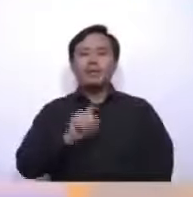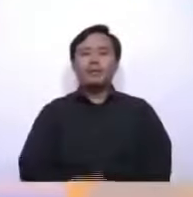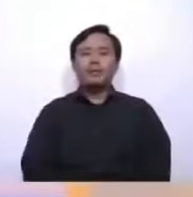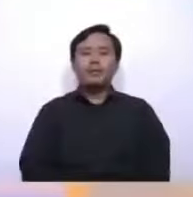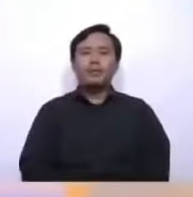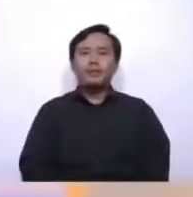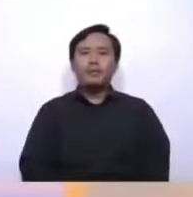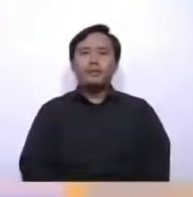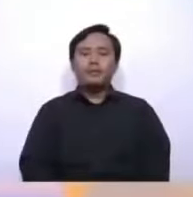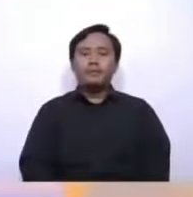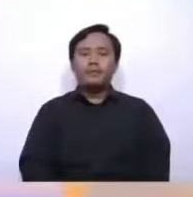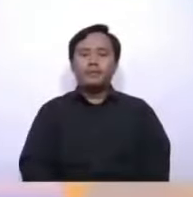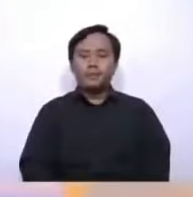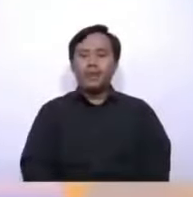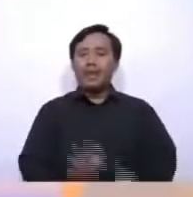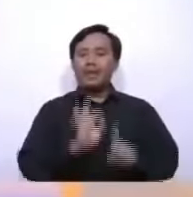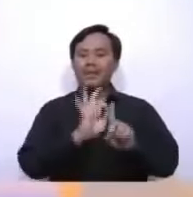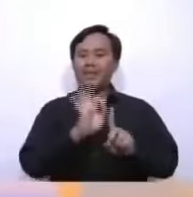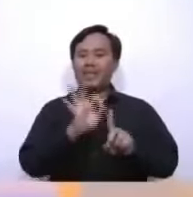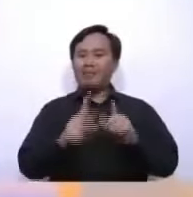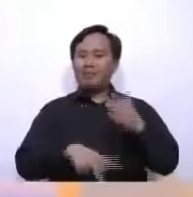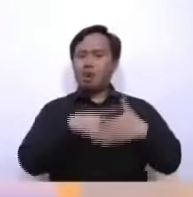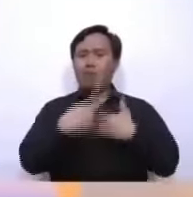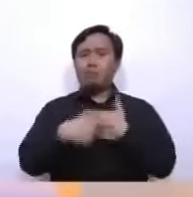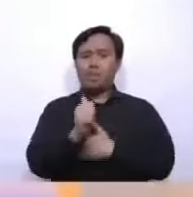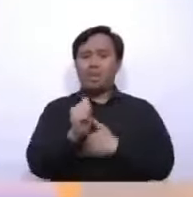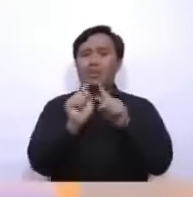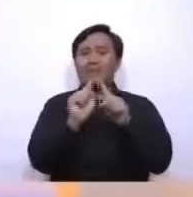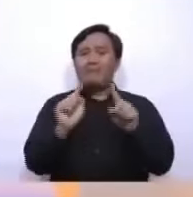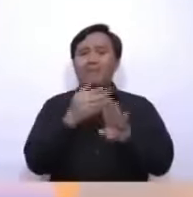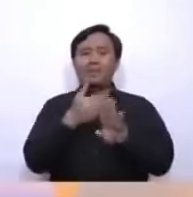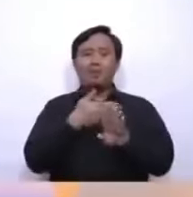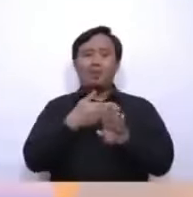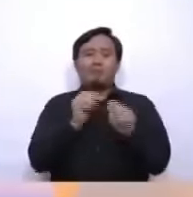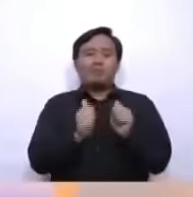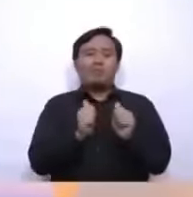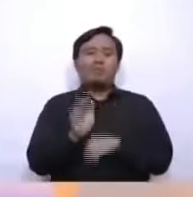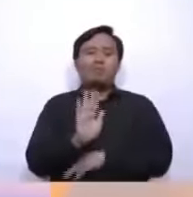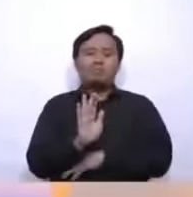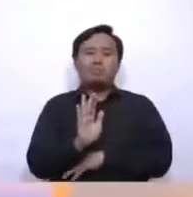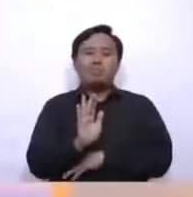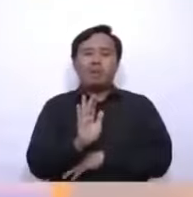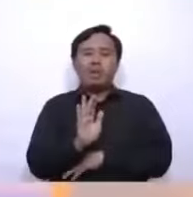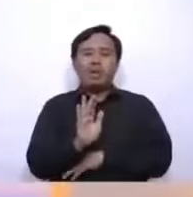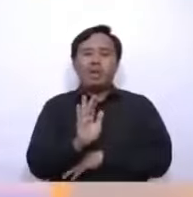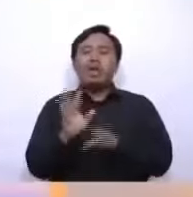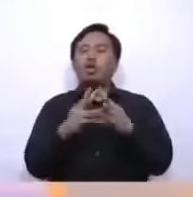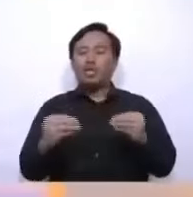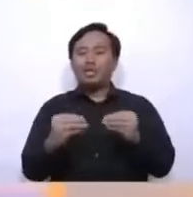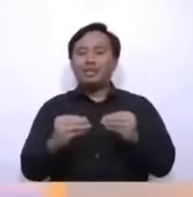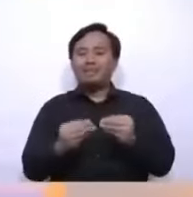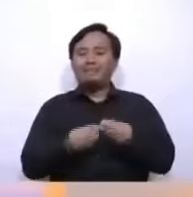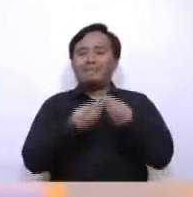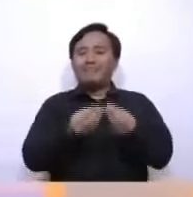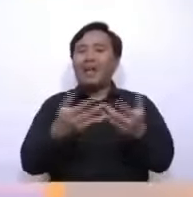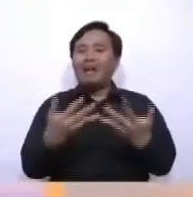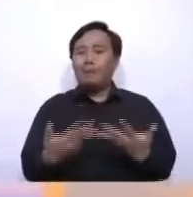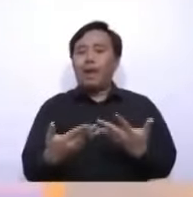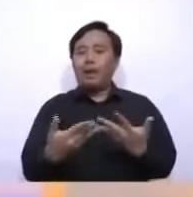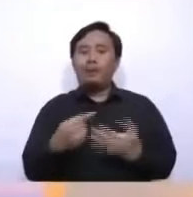persilakan. Talent digital akan menjadi problem manakala kita tidak memiliki produksi. Maka, solusi yang ditawarkan